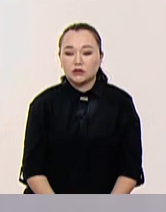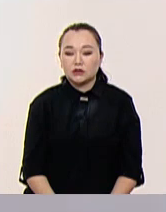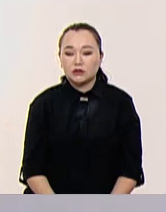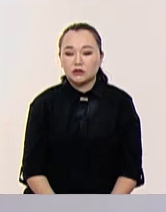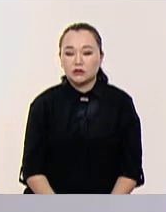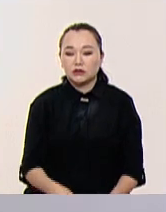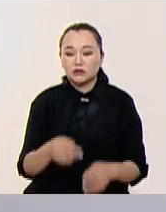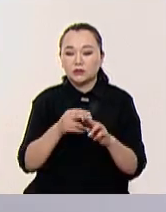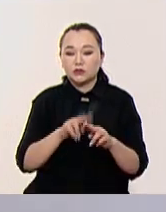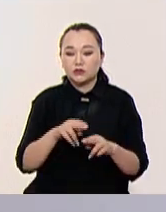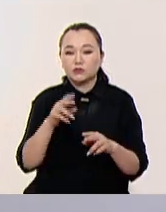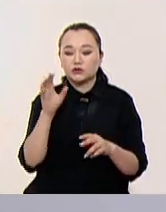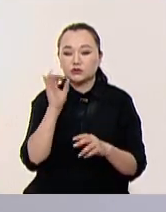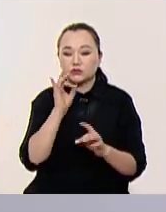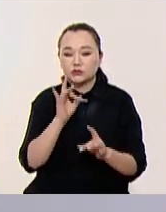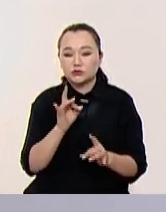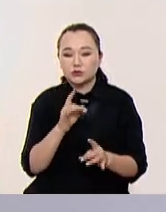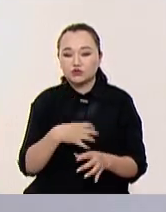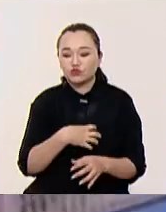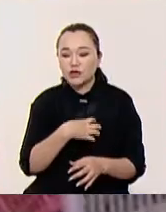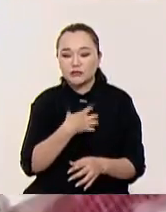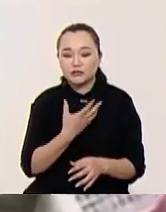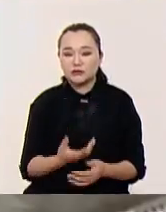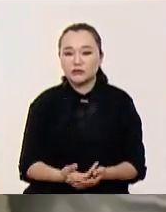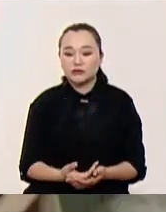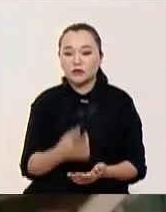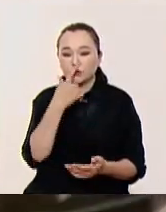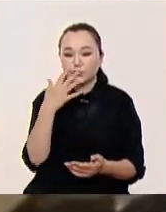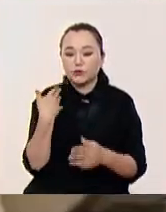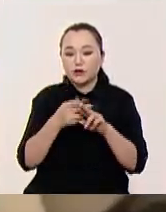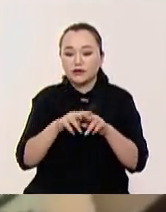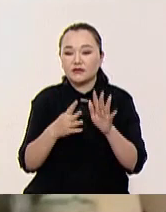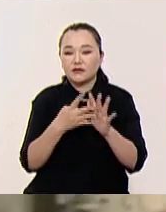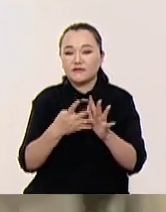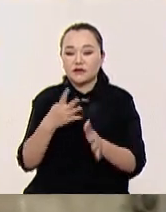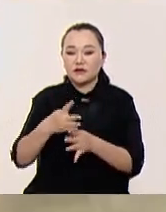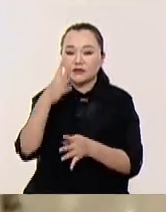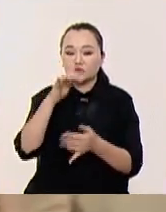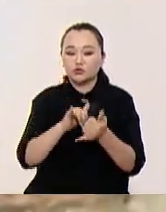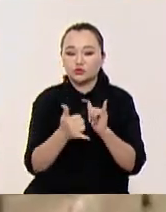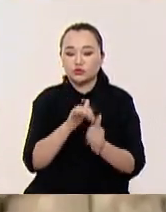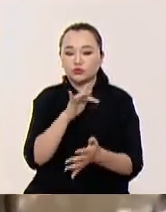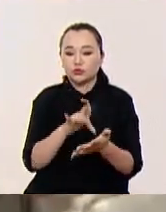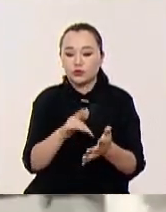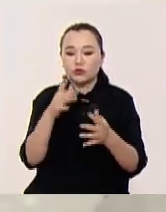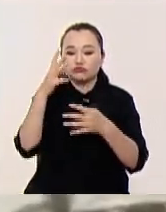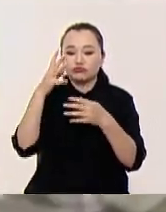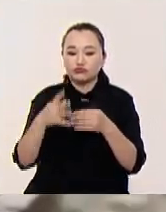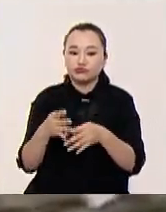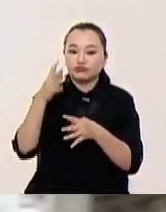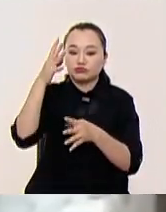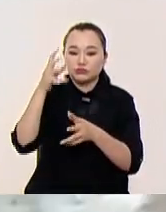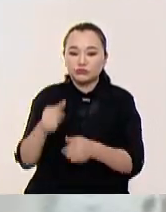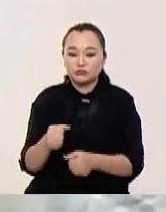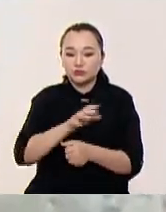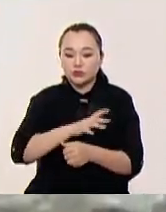И потом истошный детский крик, это было вообще ужасно. Накануне в одной из 9-этажек Усть-Каменогорска обрушилась кирпичная перегородка